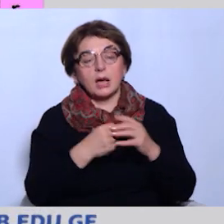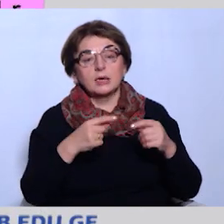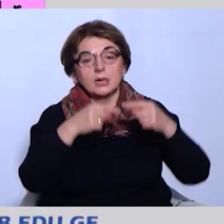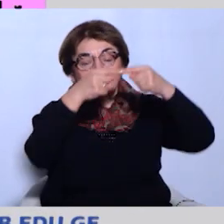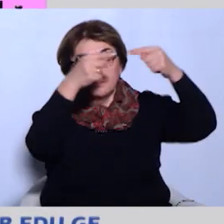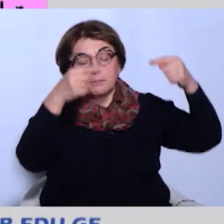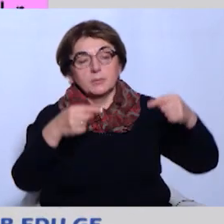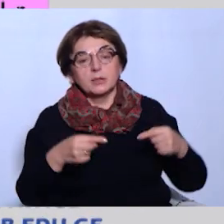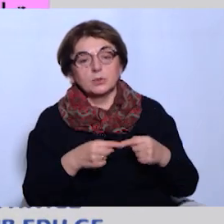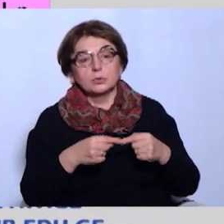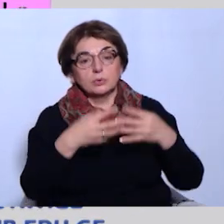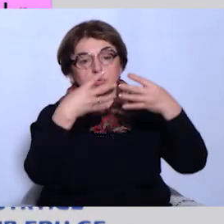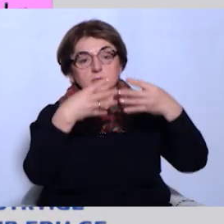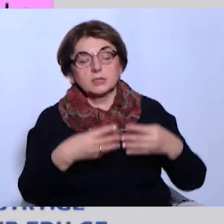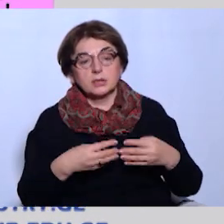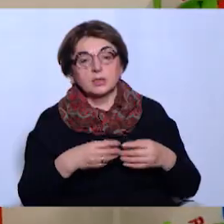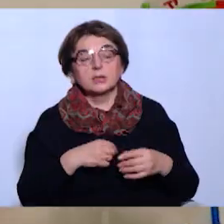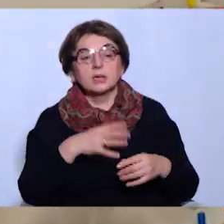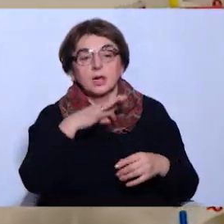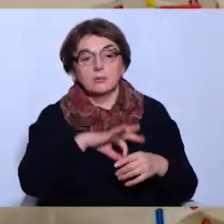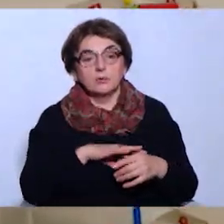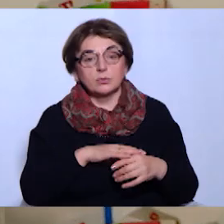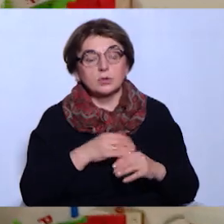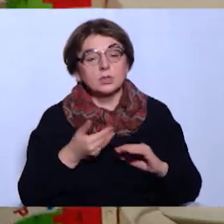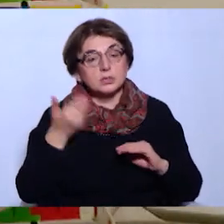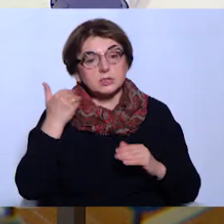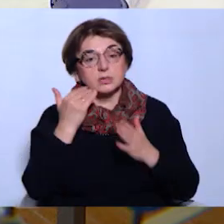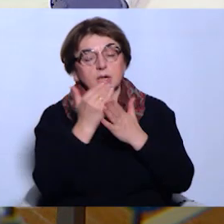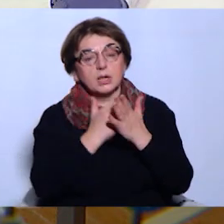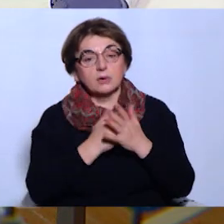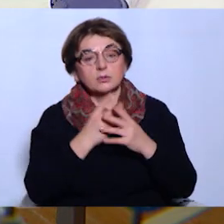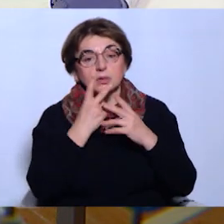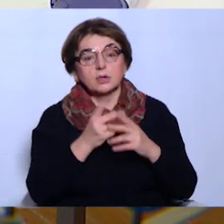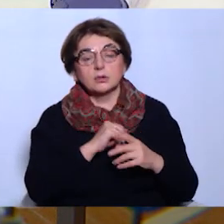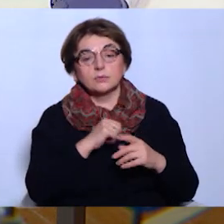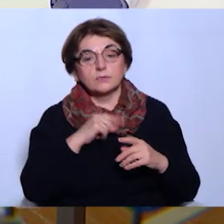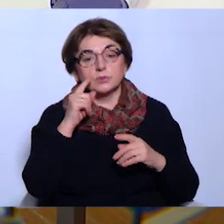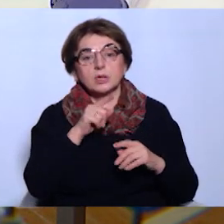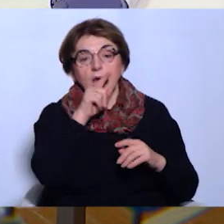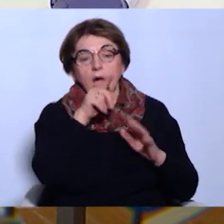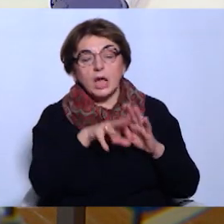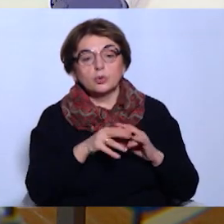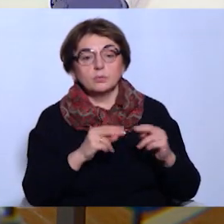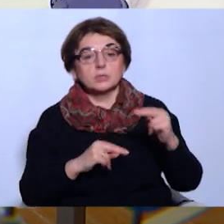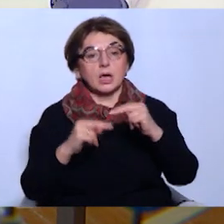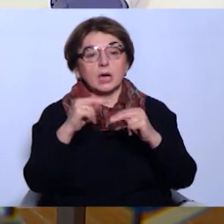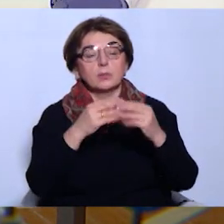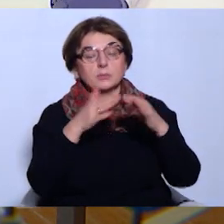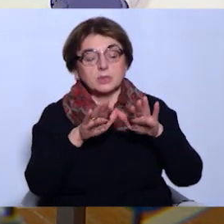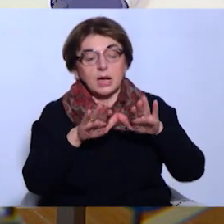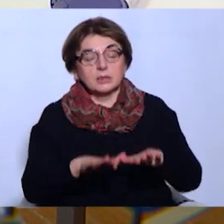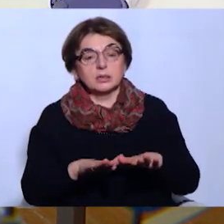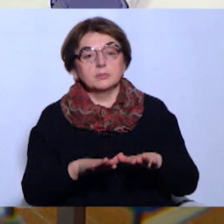ცხრილით. მოდით ახლა დავუბრუნდეთ ჩვენს წინა გაკვეთილს. რა კავშირშია ატომის აღნაგობა მის